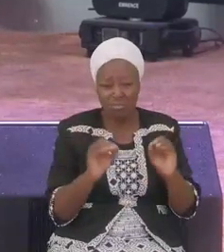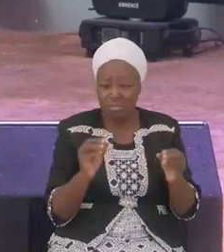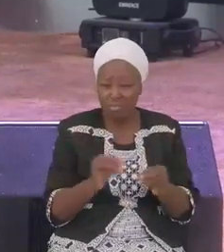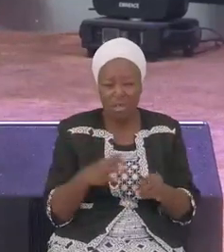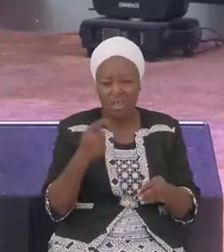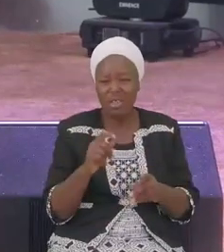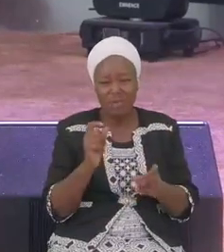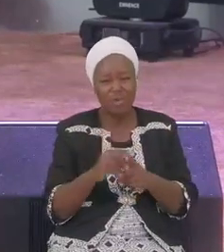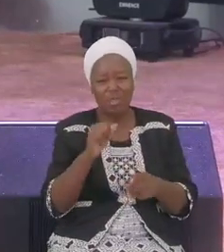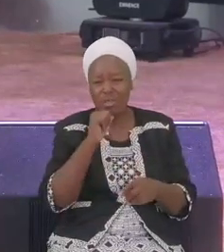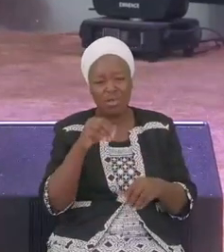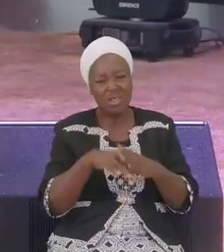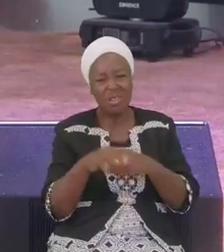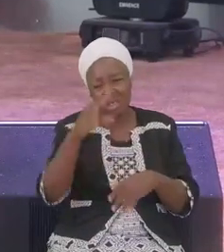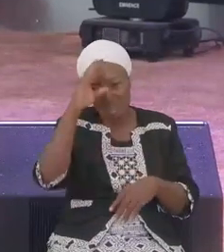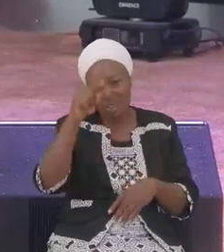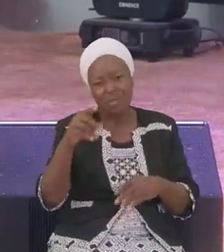plus en lui,